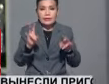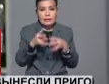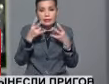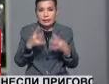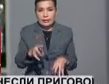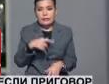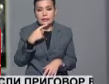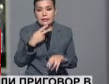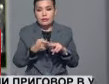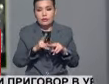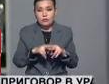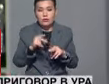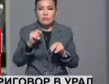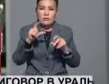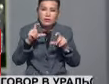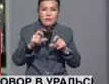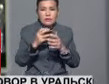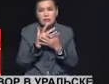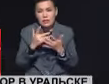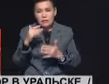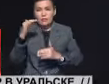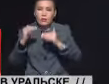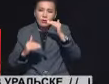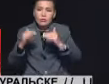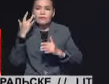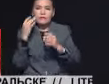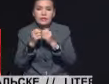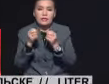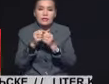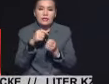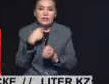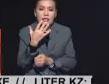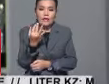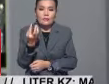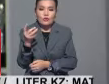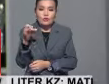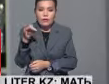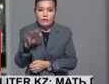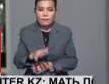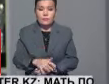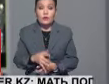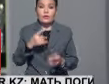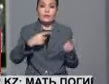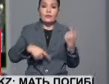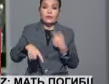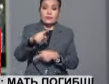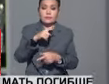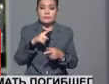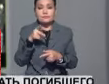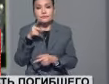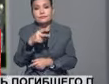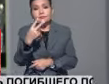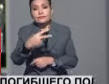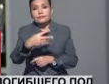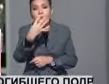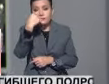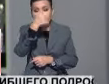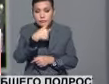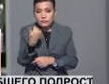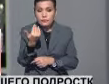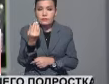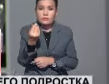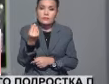населения нет. Скачки – явление временное, уверен экономист Сапарбай Жубаев. У нас на 2024 год курс